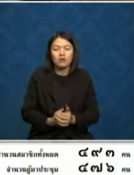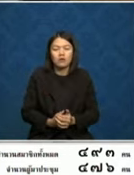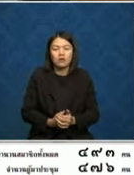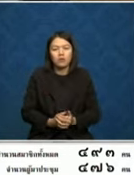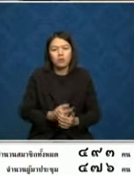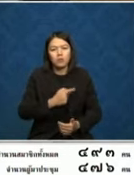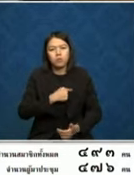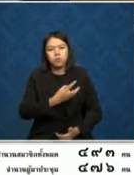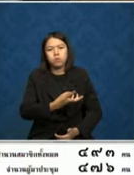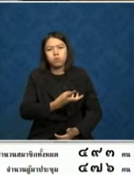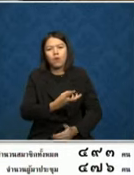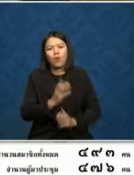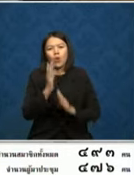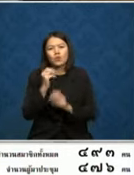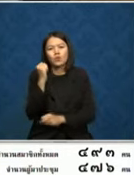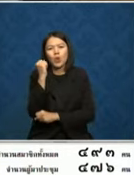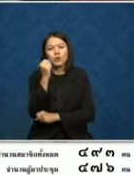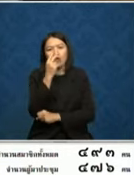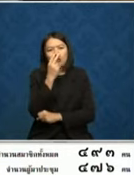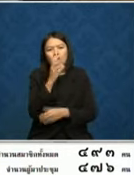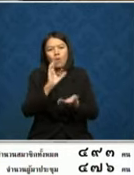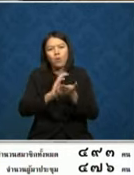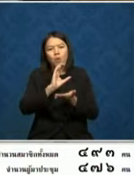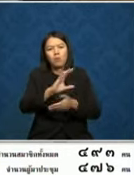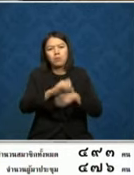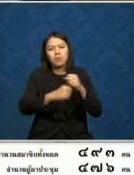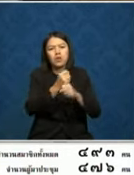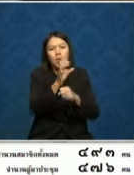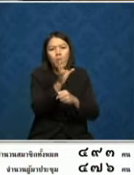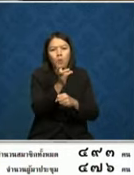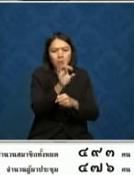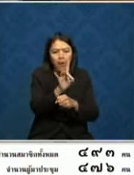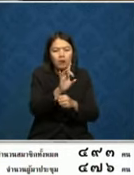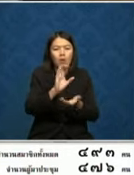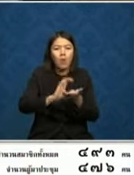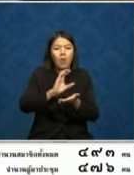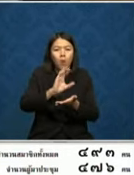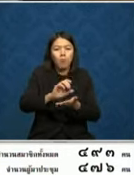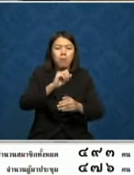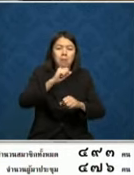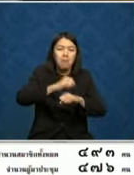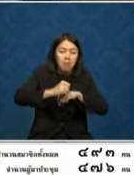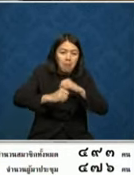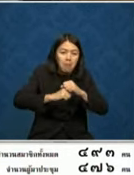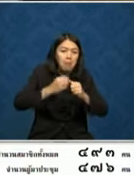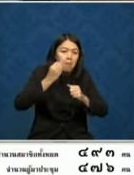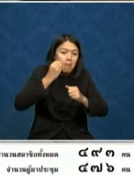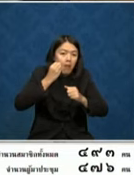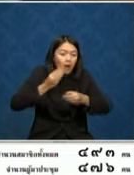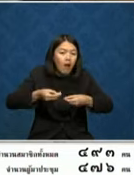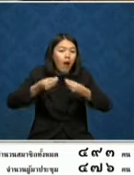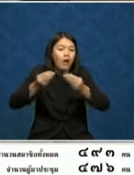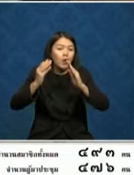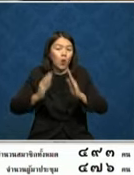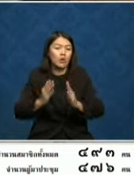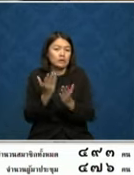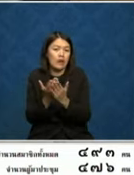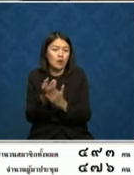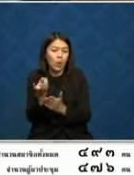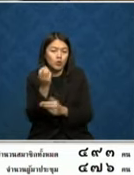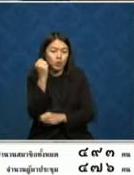น้อยใจแทนคนจนนะครับว่าวันนี้ผมยังไม่เห็นในงบประมาณปี68ที่จะมีงบสร้างบ้านปัจจัย4ให้กับผู้มีรายได้น้